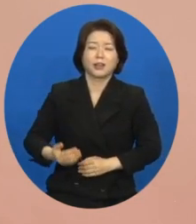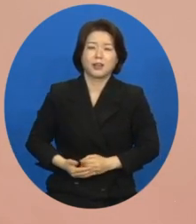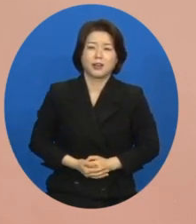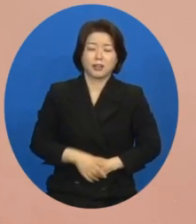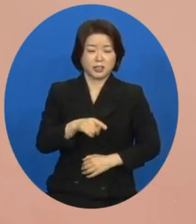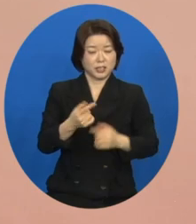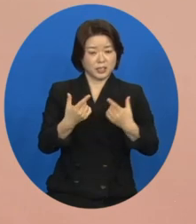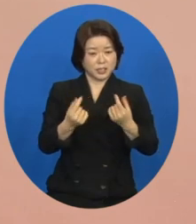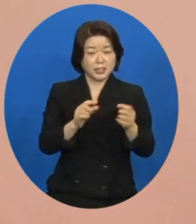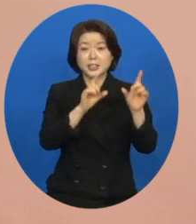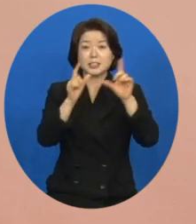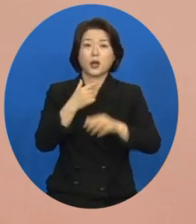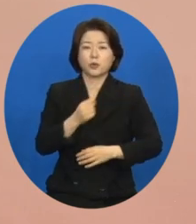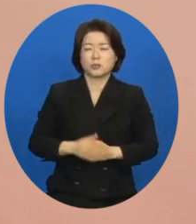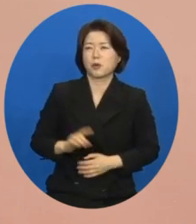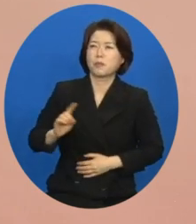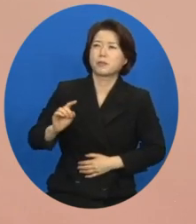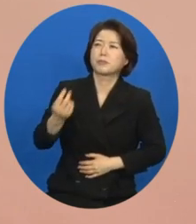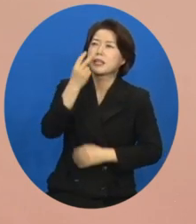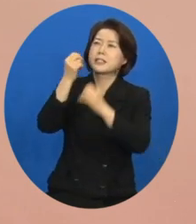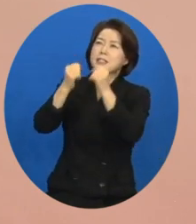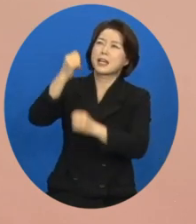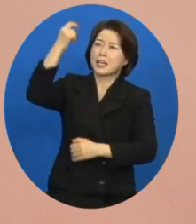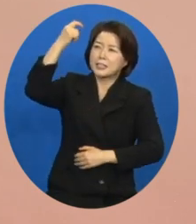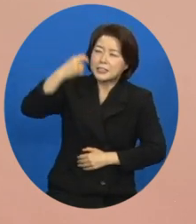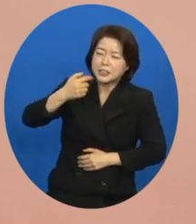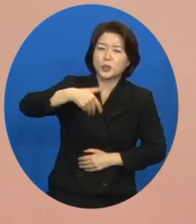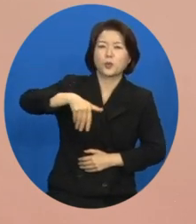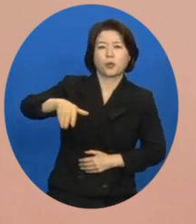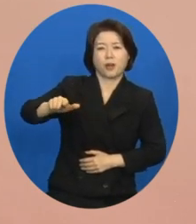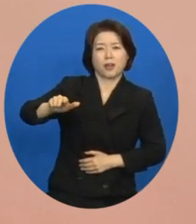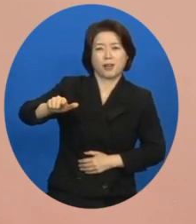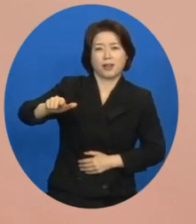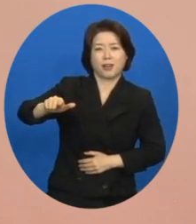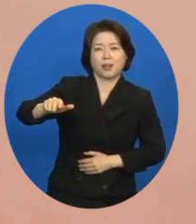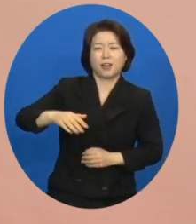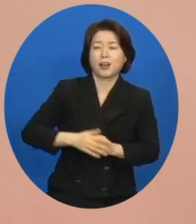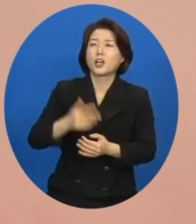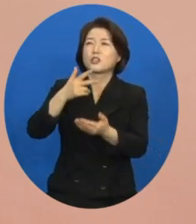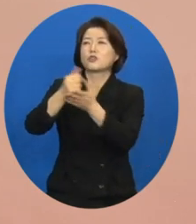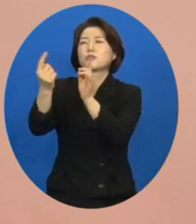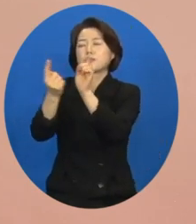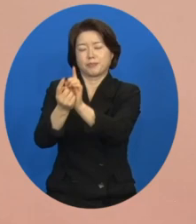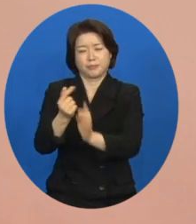이렇게 살고 싶습니다. 하나님 살아계시는 거 느끼고 가다 주님 만나고 싶다.